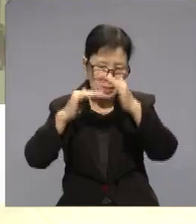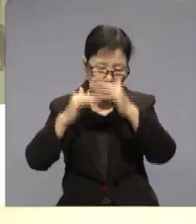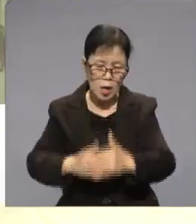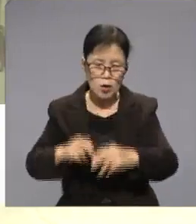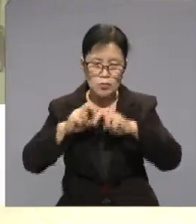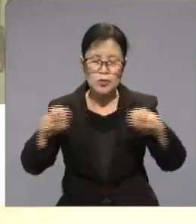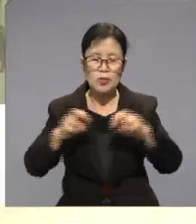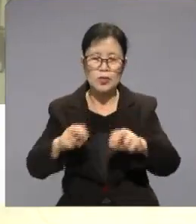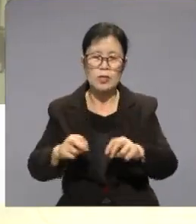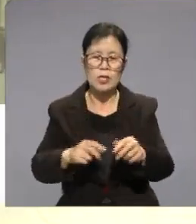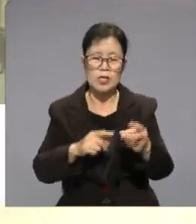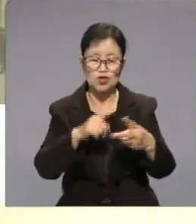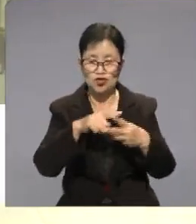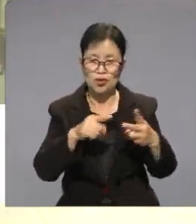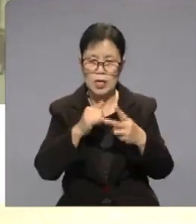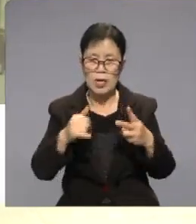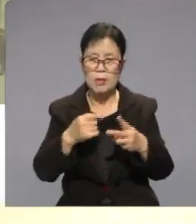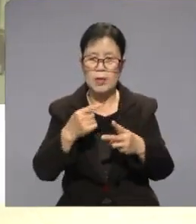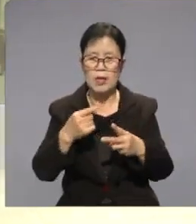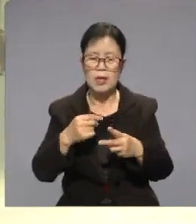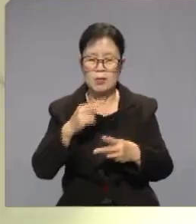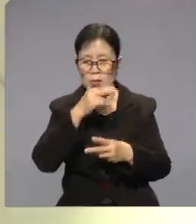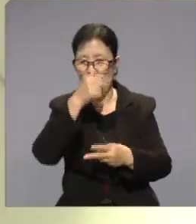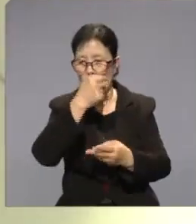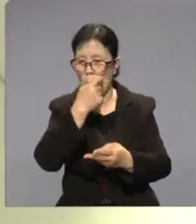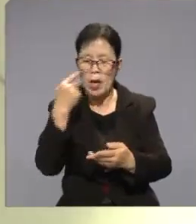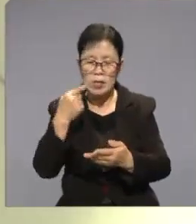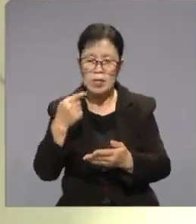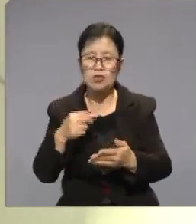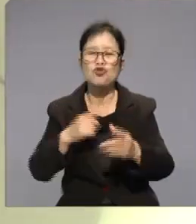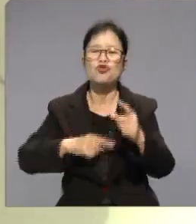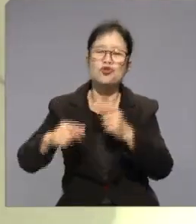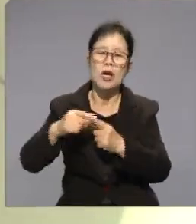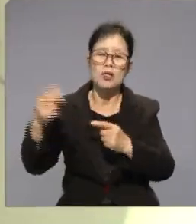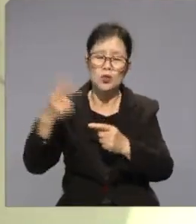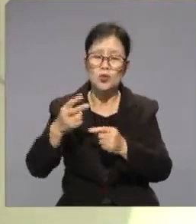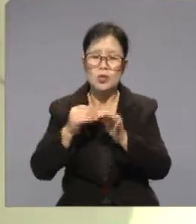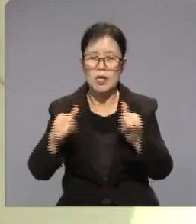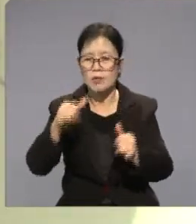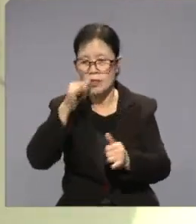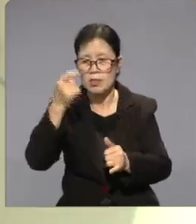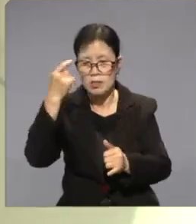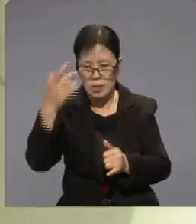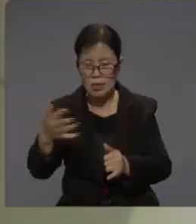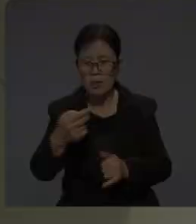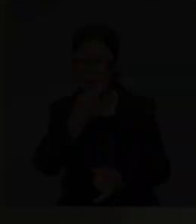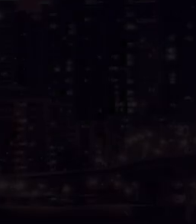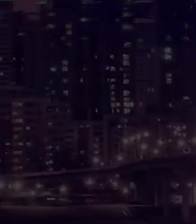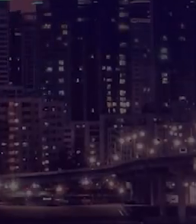이시와 권시의 혐의를 확인하는 한편 추가 마약 혐의자가 있는지 확인할